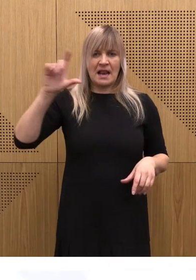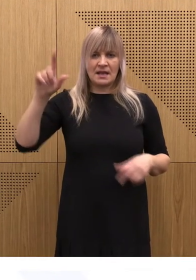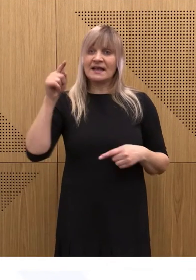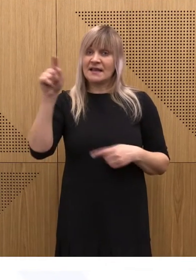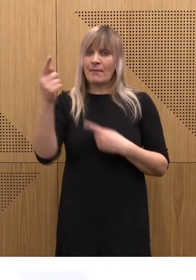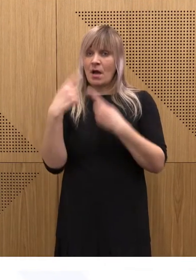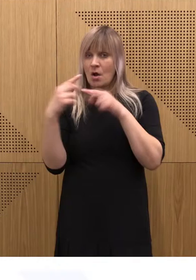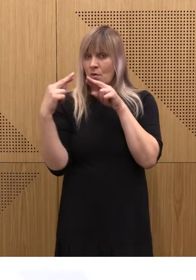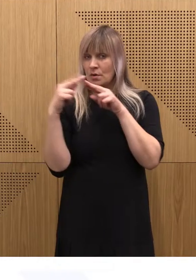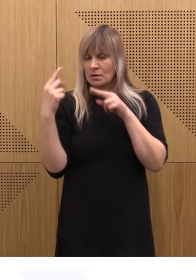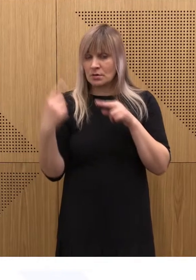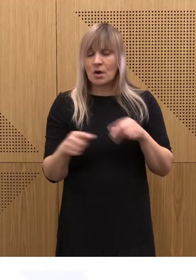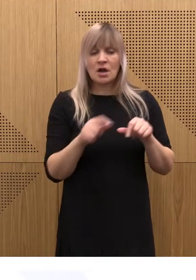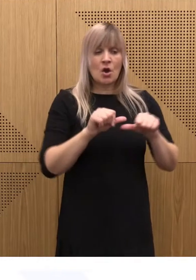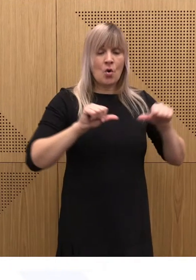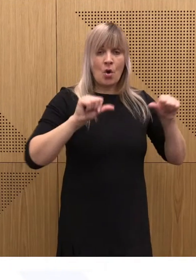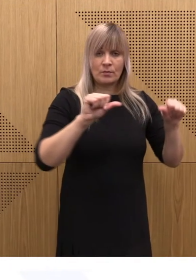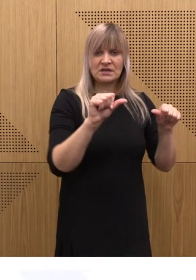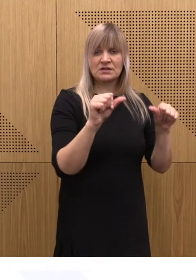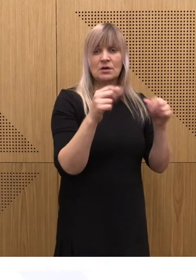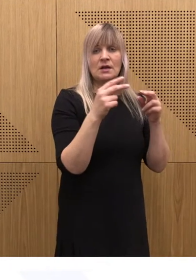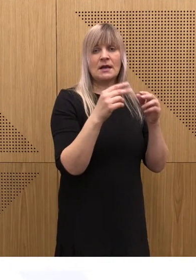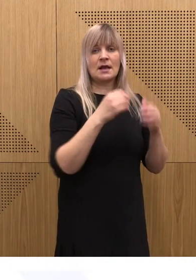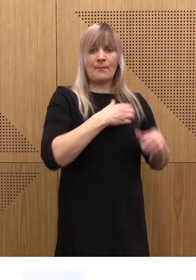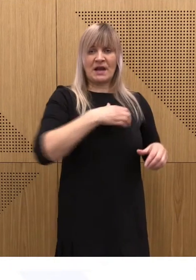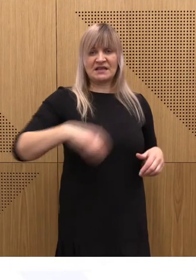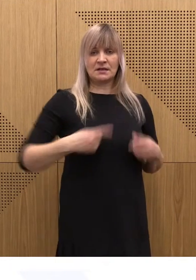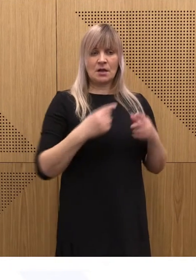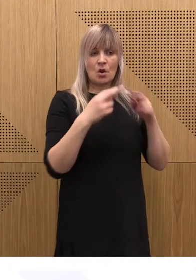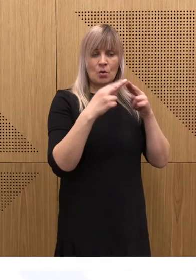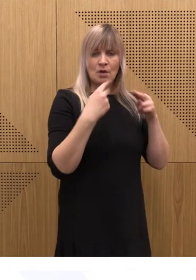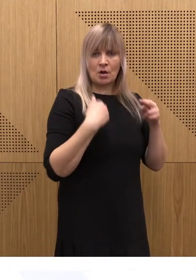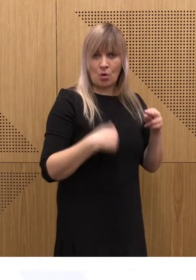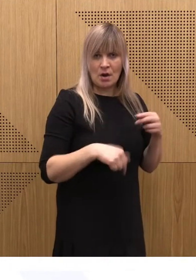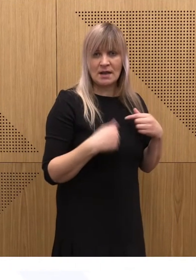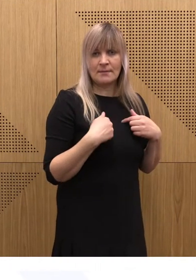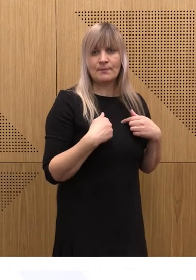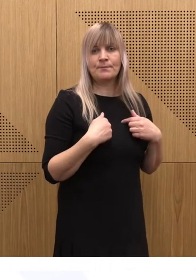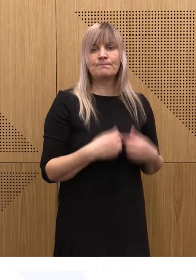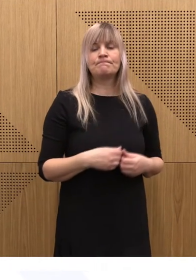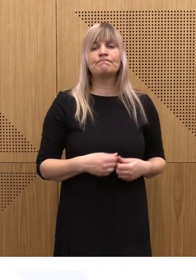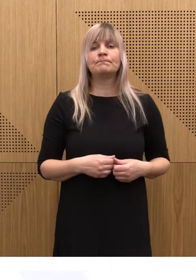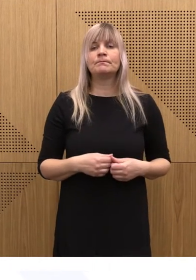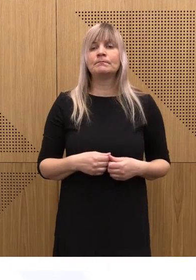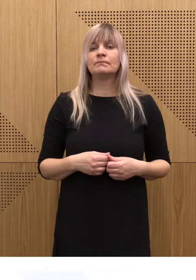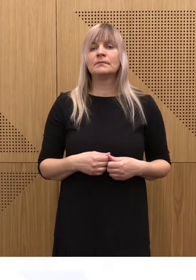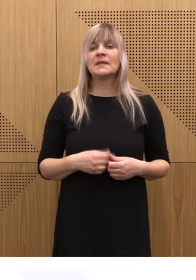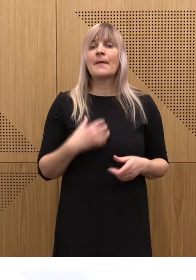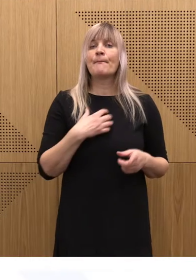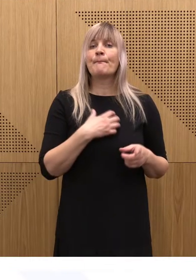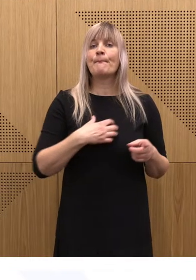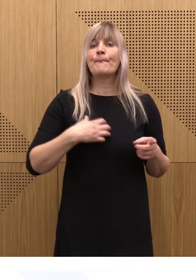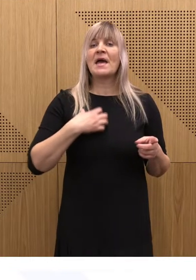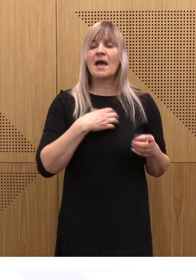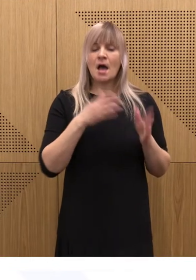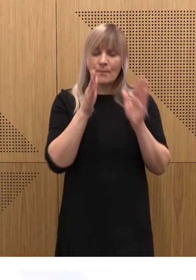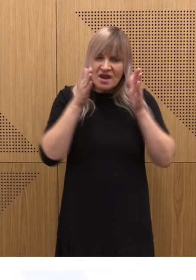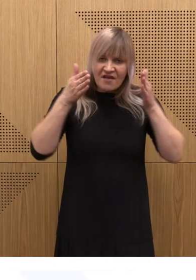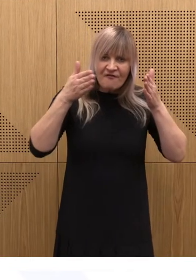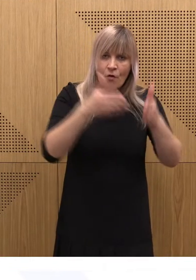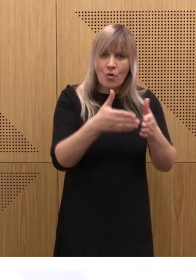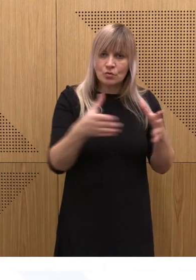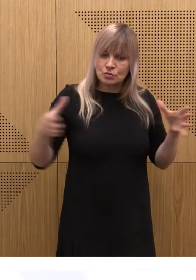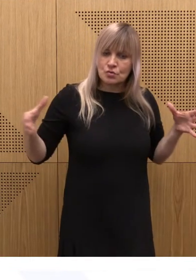olnud ka kontakt komissioni presidendiga ja seal on peamiseks fookuseks just